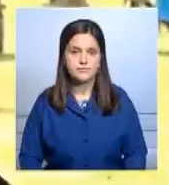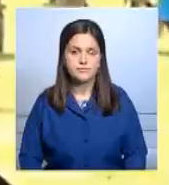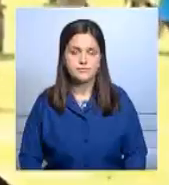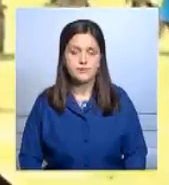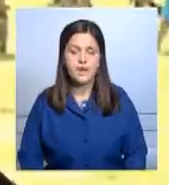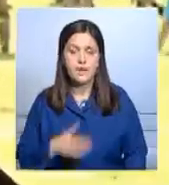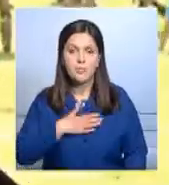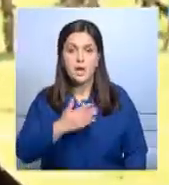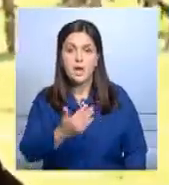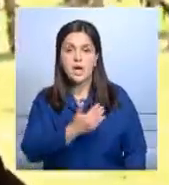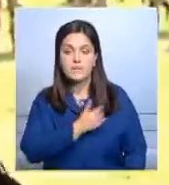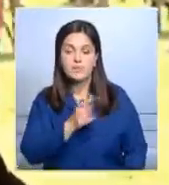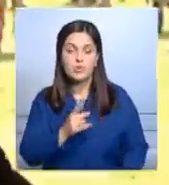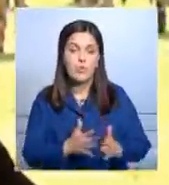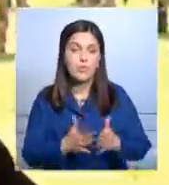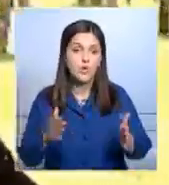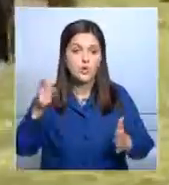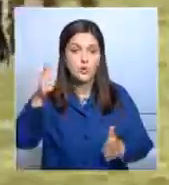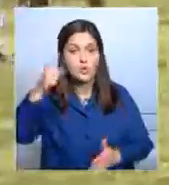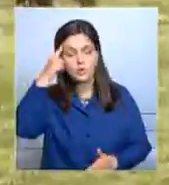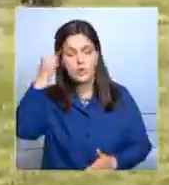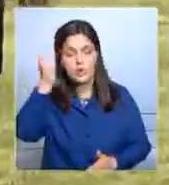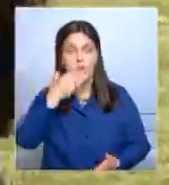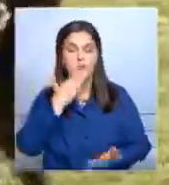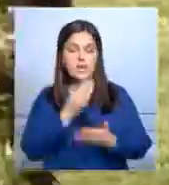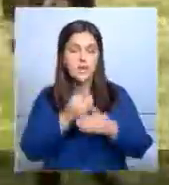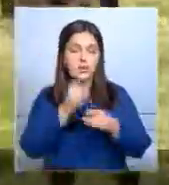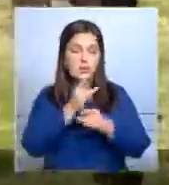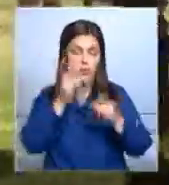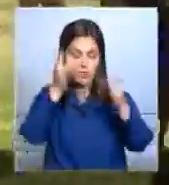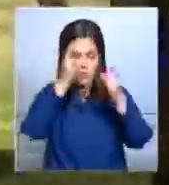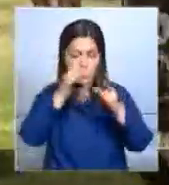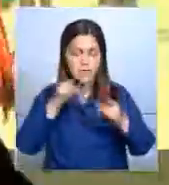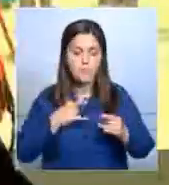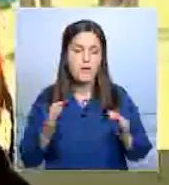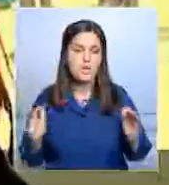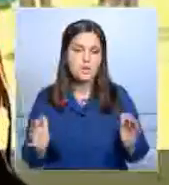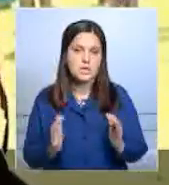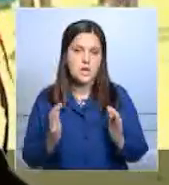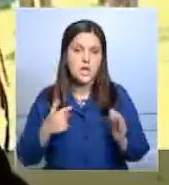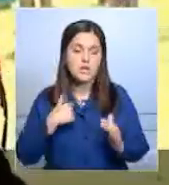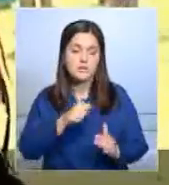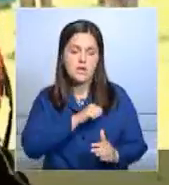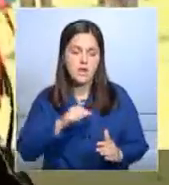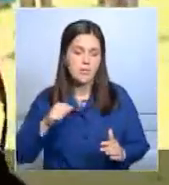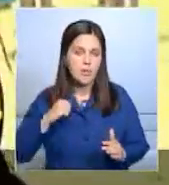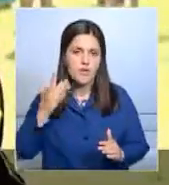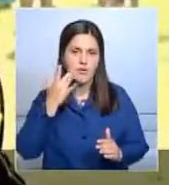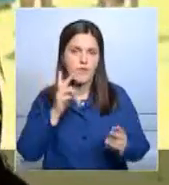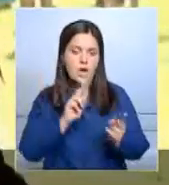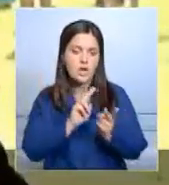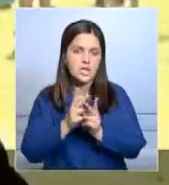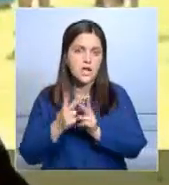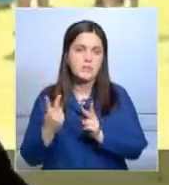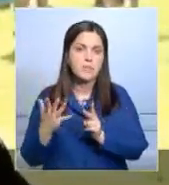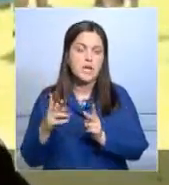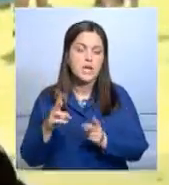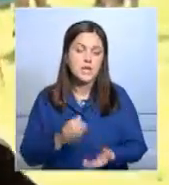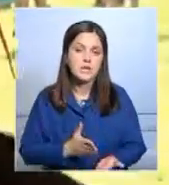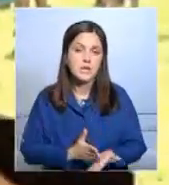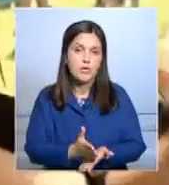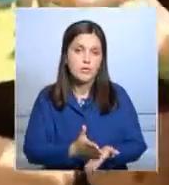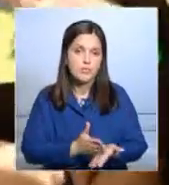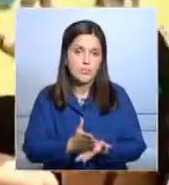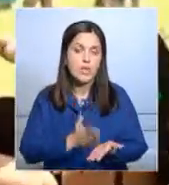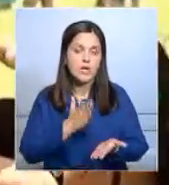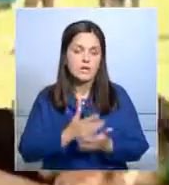Мы хотим, чтобы как можно больше людей узнали о нашей культуре и о том, что мы ее сохранили. Я сам занимаюсь традиционными танцами уже 25 лет. Это